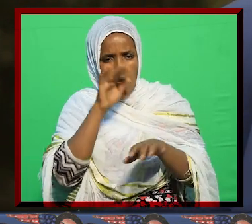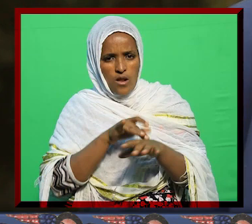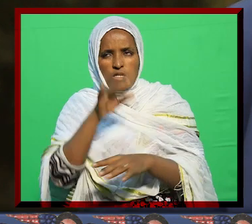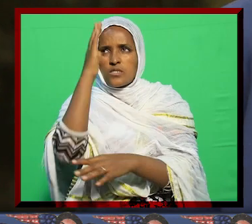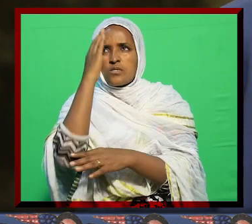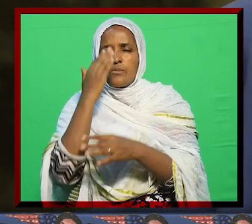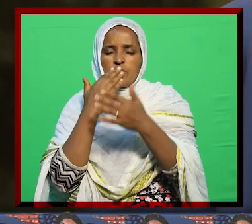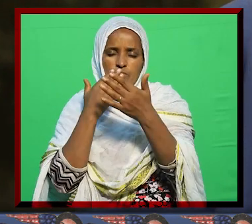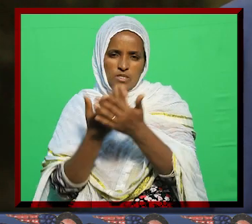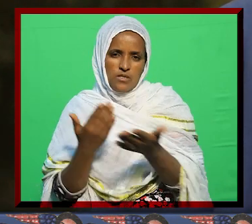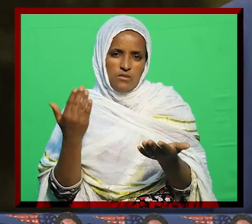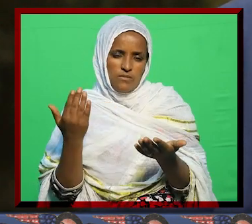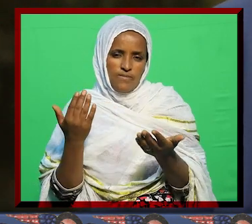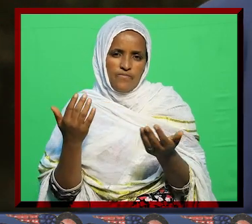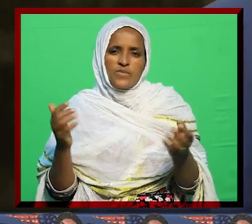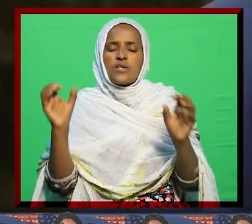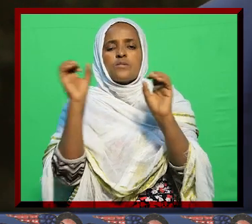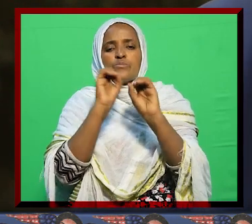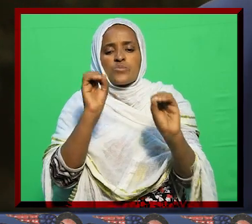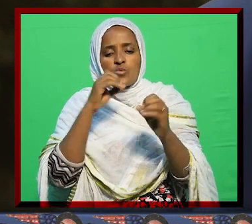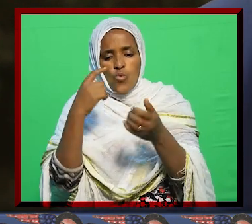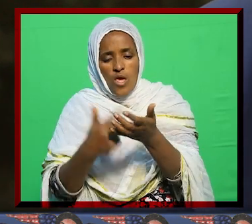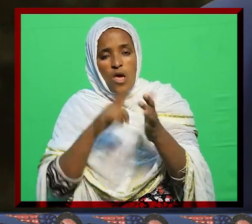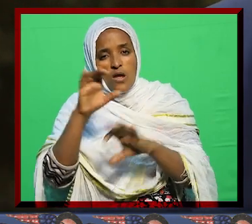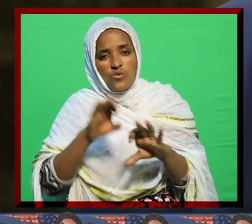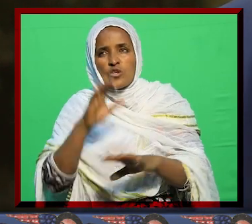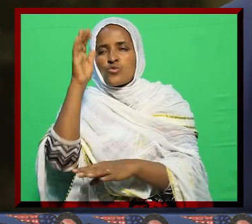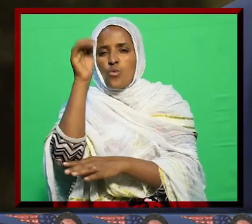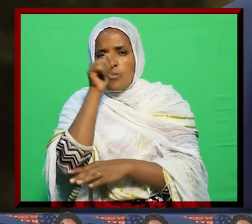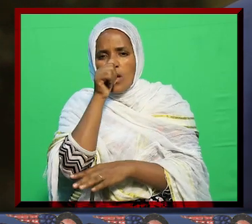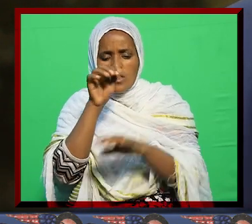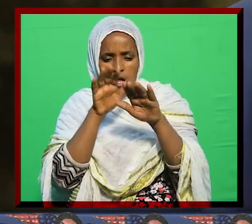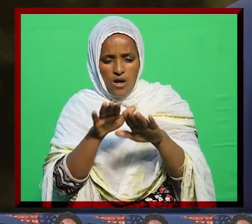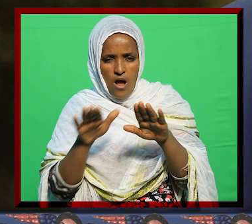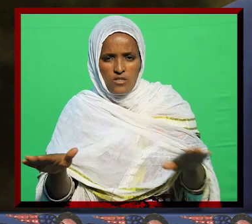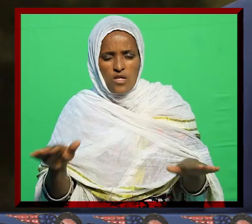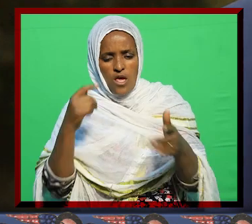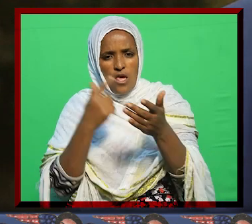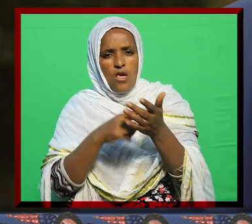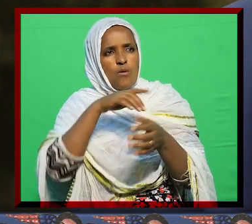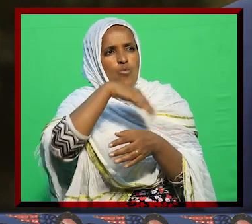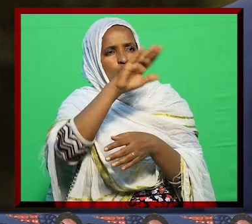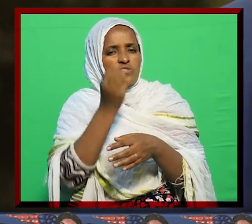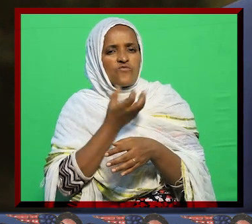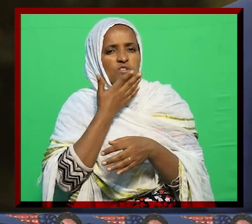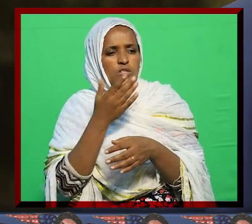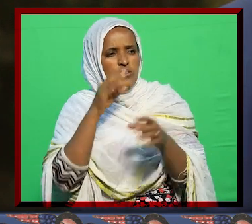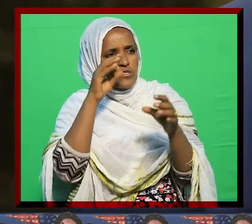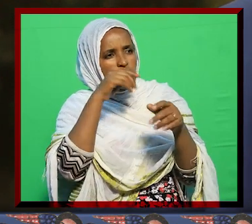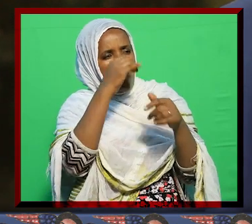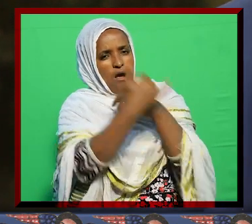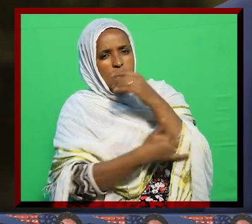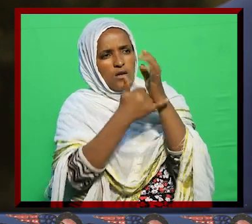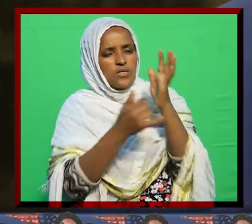ላይ እግዚአብሔር ይመስገን ምንድነው ይሄ ያደረገው ኢትዮጵያ ተረጋግታ ይሄ በውጪው የምናየው ጠቅላላ